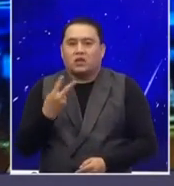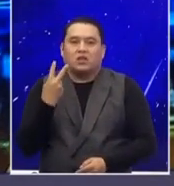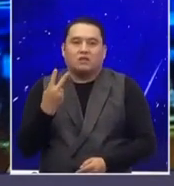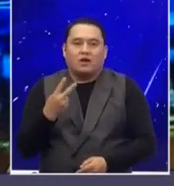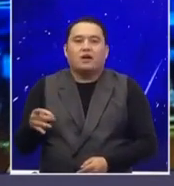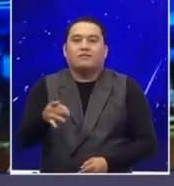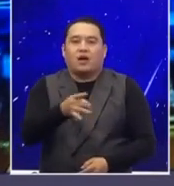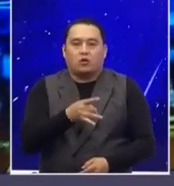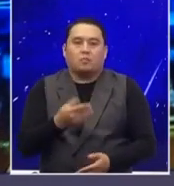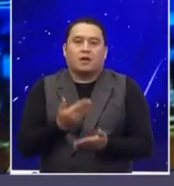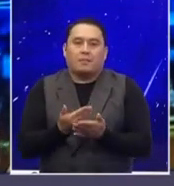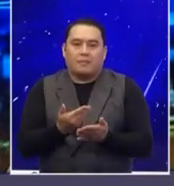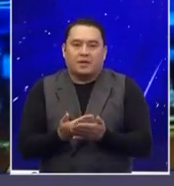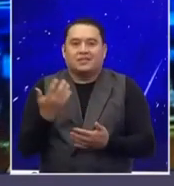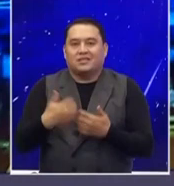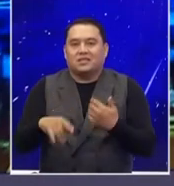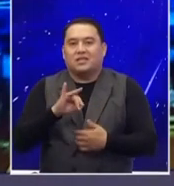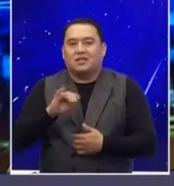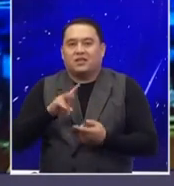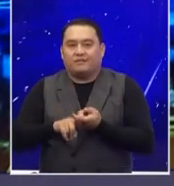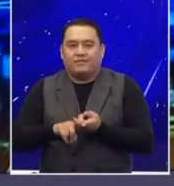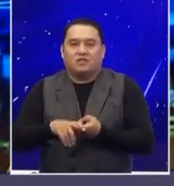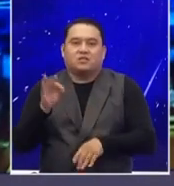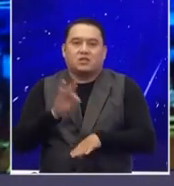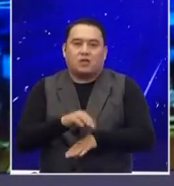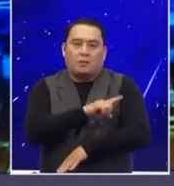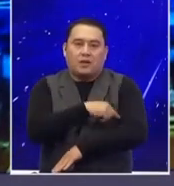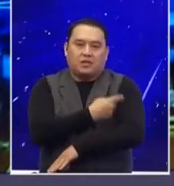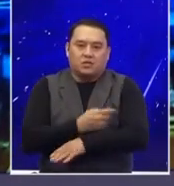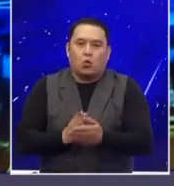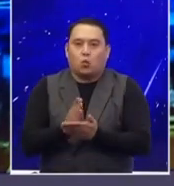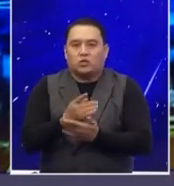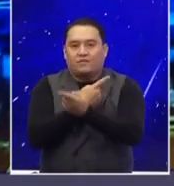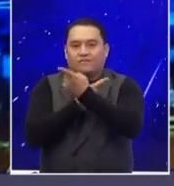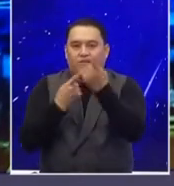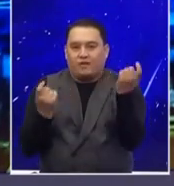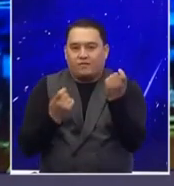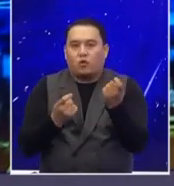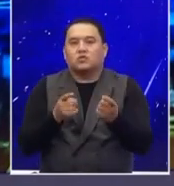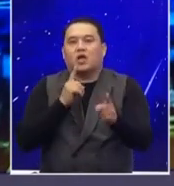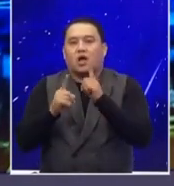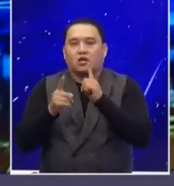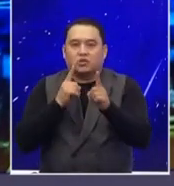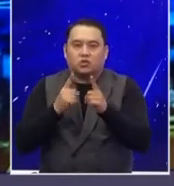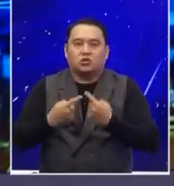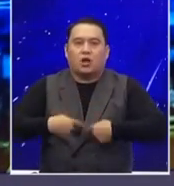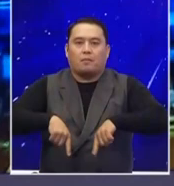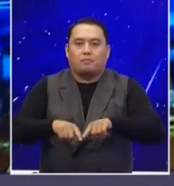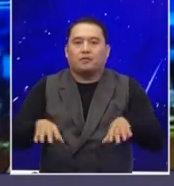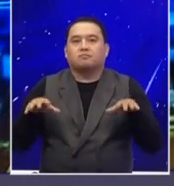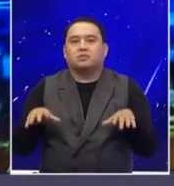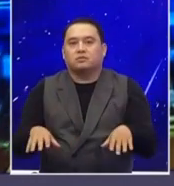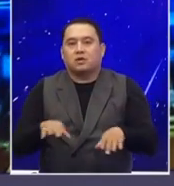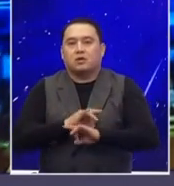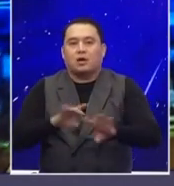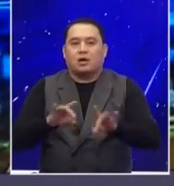в районах. Примечательно, что среди инфицированных есть и медработник. Такая информация озвучена в ходе заседания штаба под